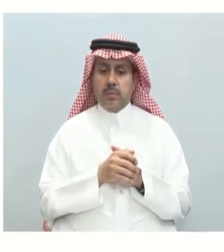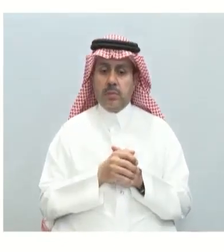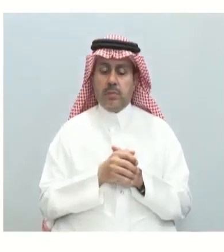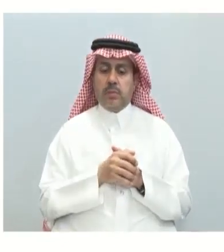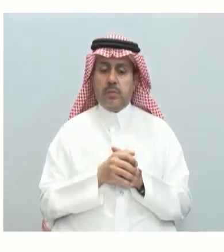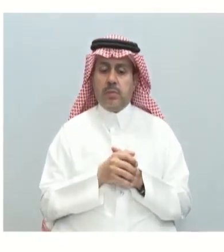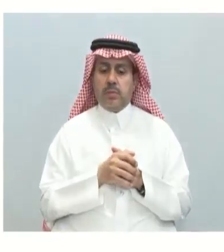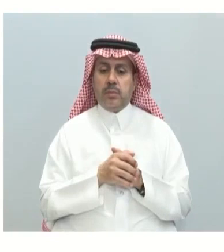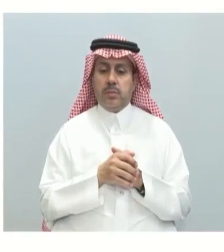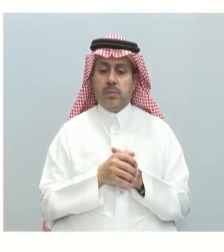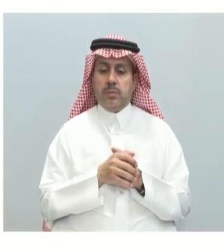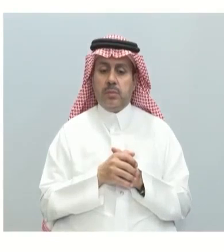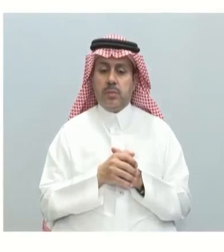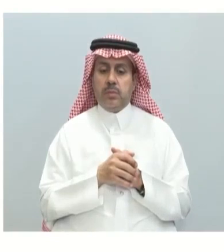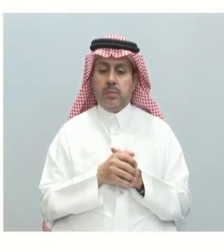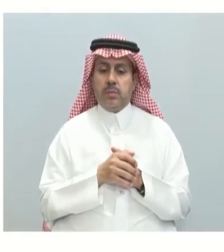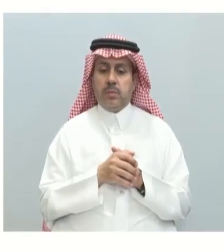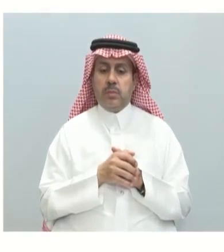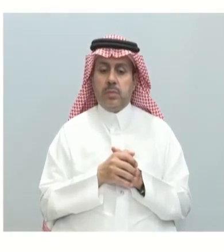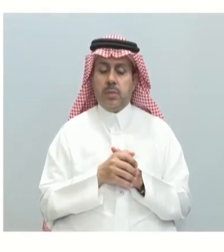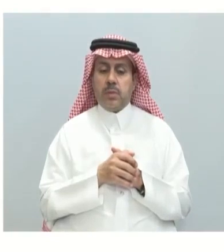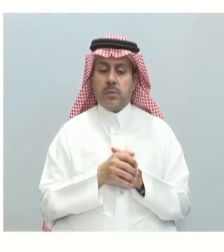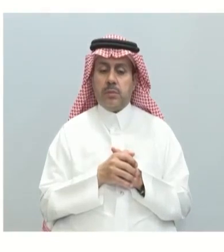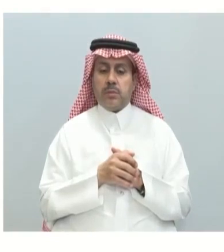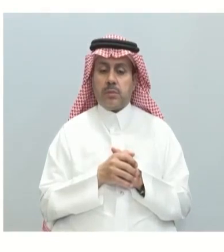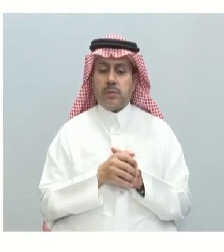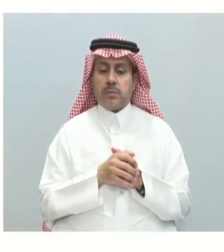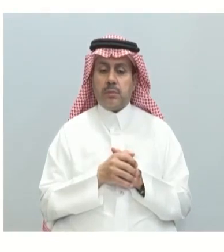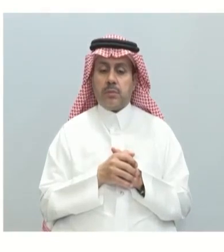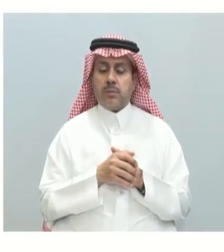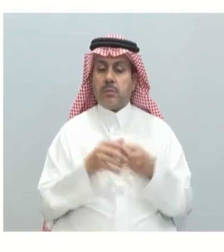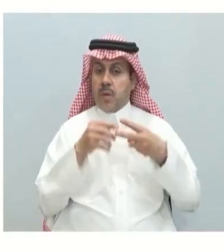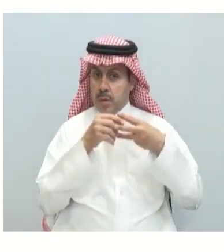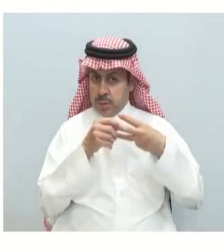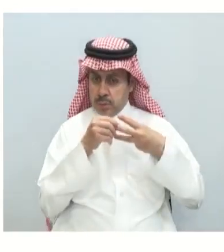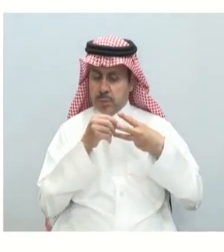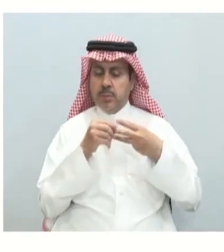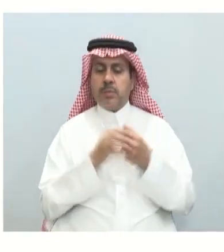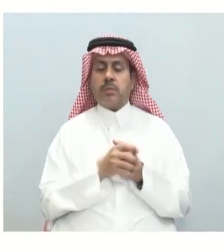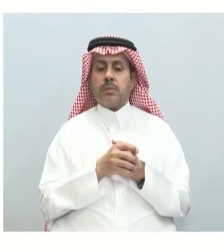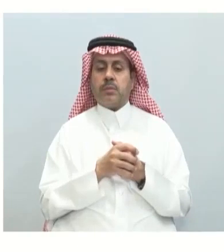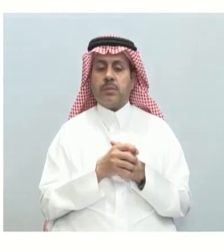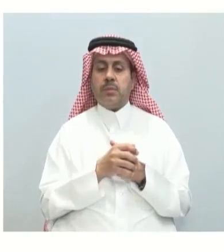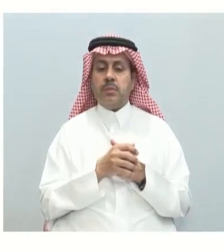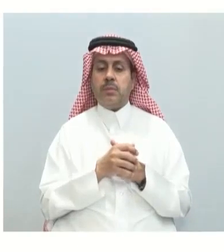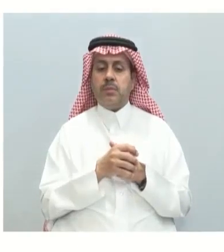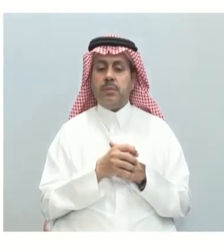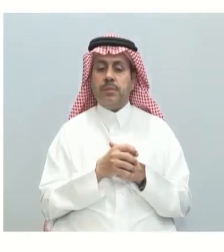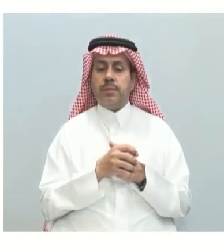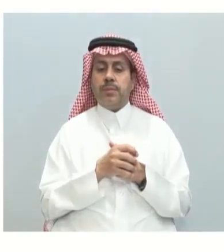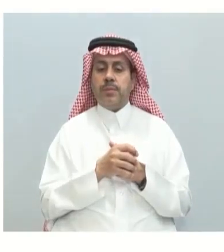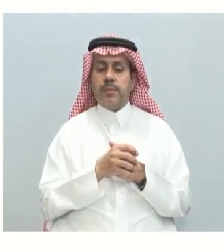دون الله ويحسبون انهم مهتدون ايضا واتل عليهم نبا الذي اتيناه